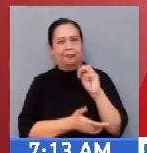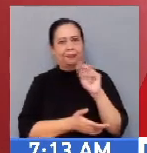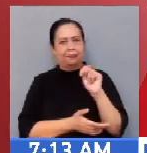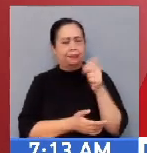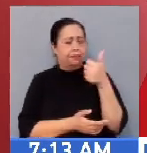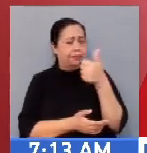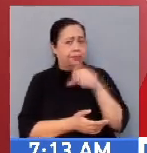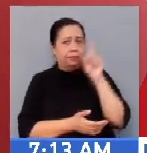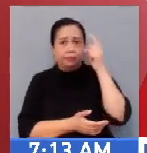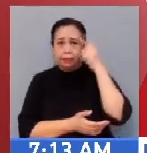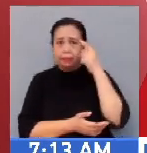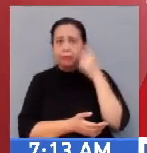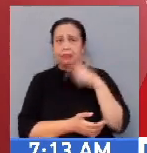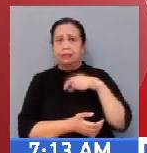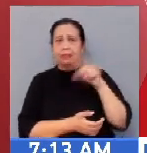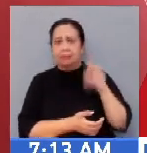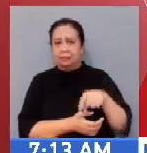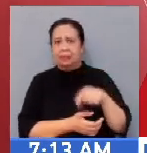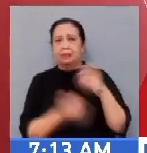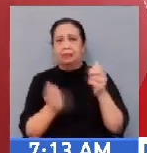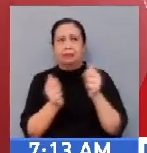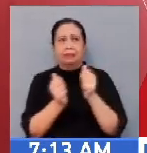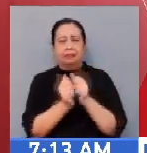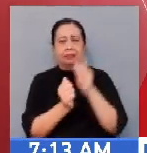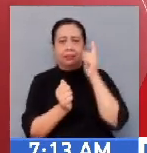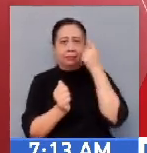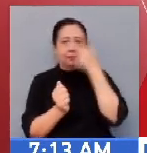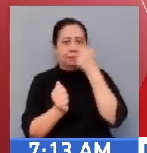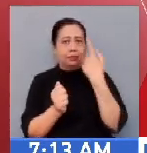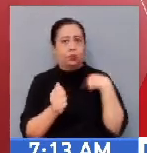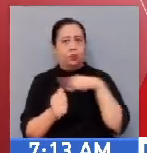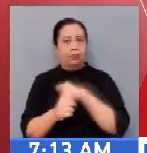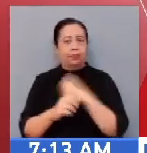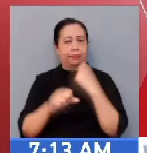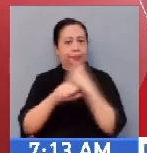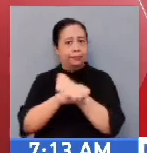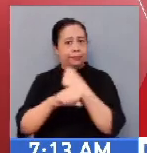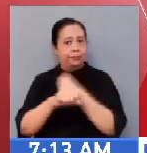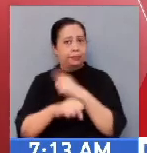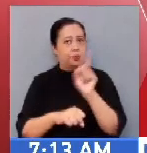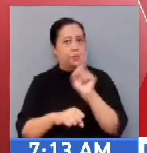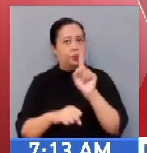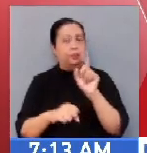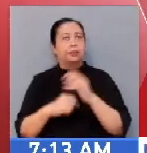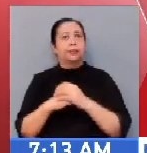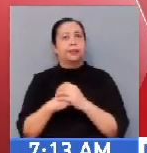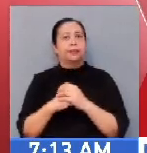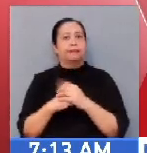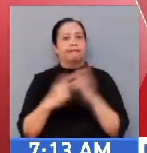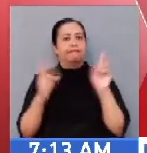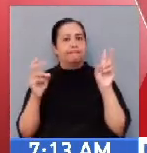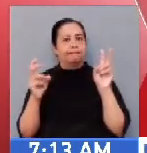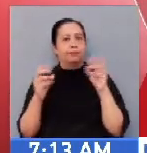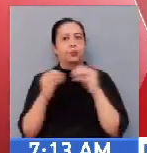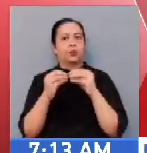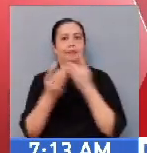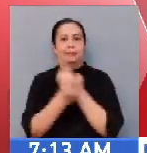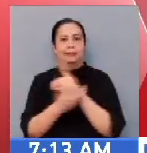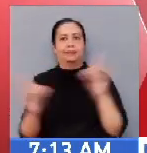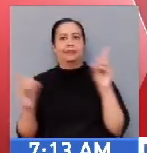anumang lipunan, lalo na dahil pinaglalaban natin ang pagiging mas demokratiko pa